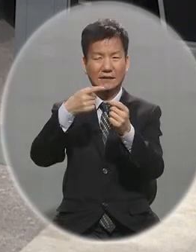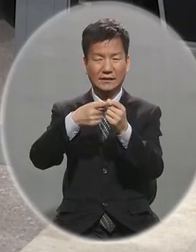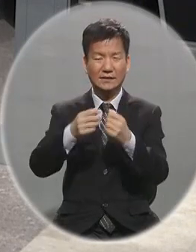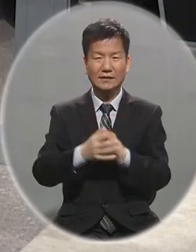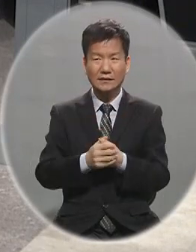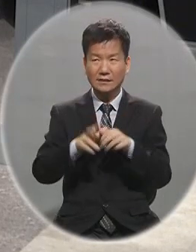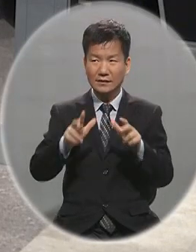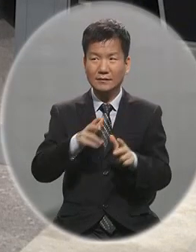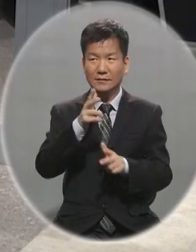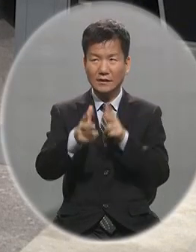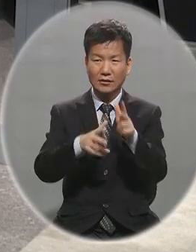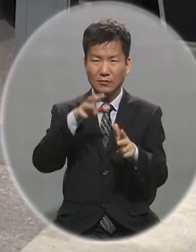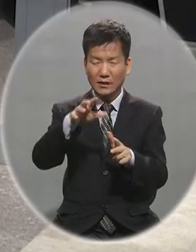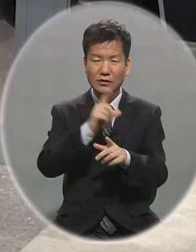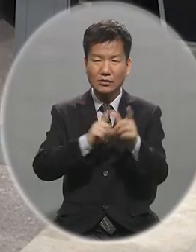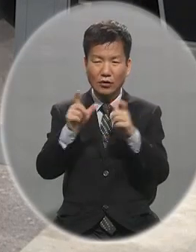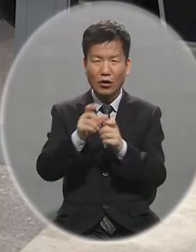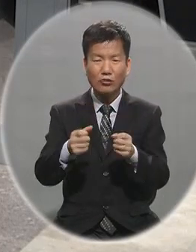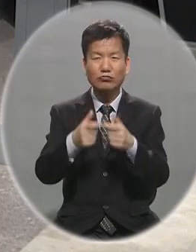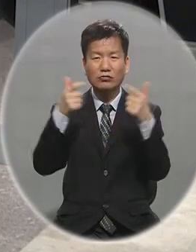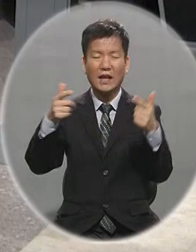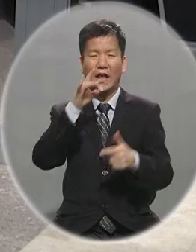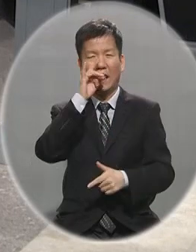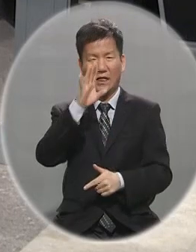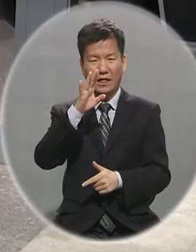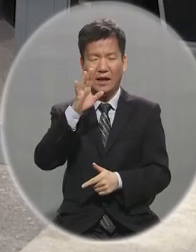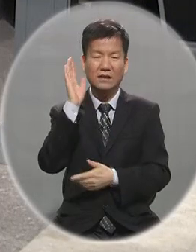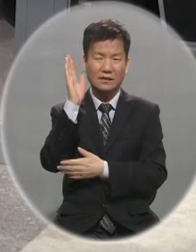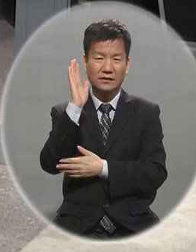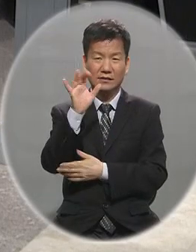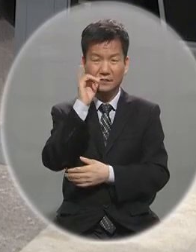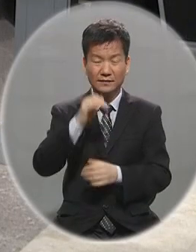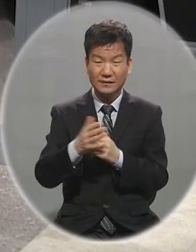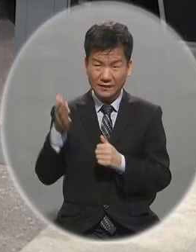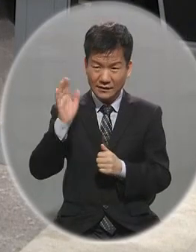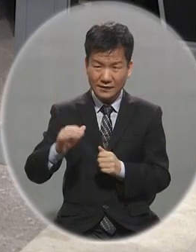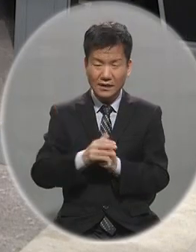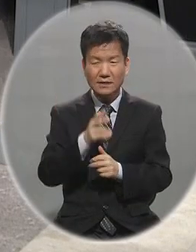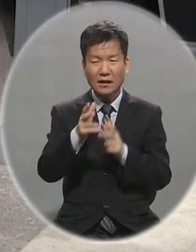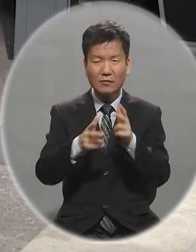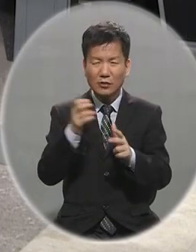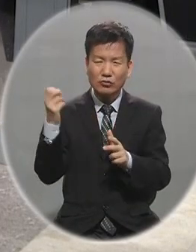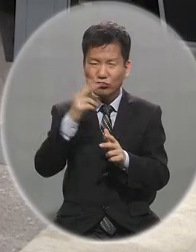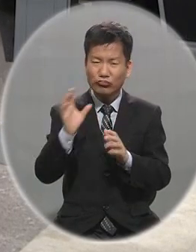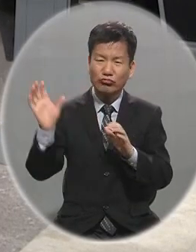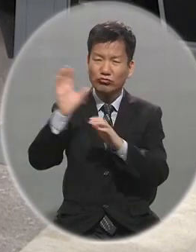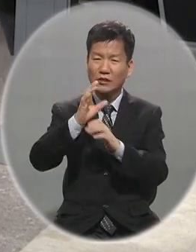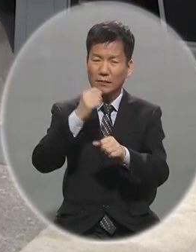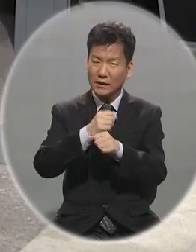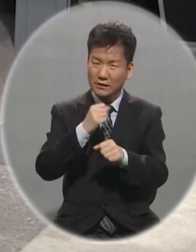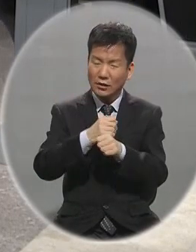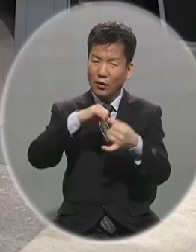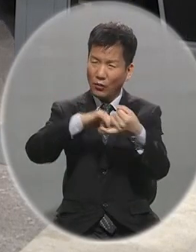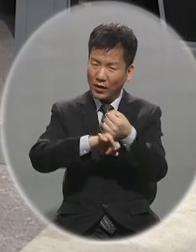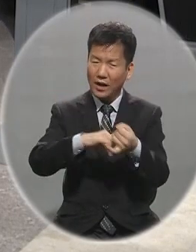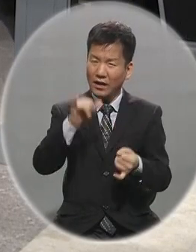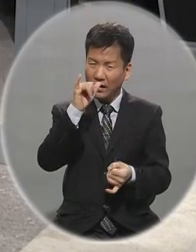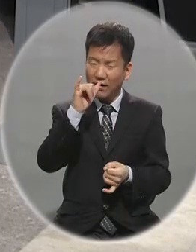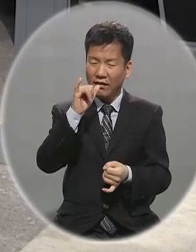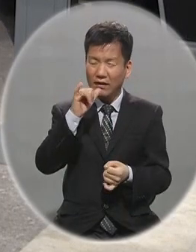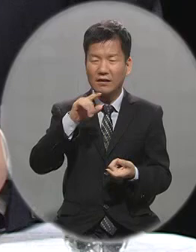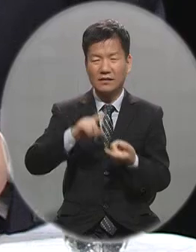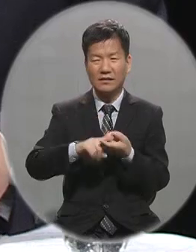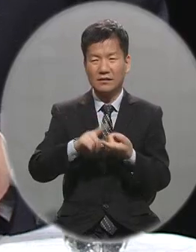지역이거든요. 지금 산업단지를 더 추가하면 안 된다라는 이야기들을 하고 있습니다. 그런데 산업단지를 또 만들겠다고 하는 공약을 내걸고